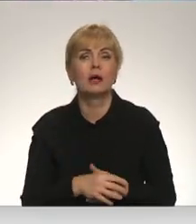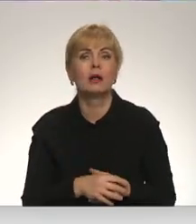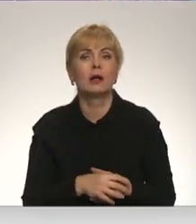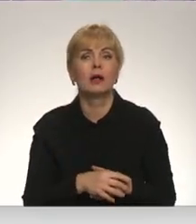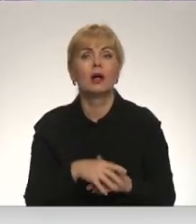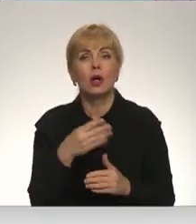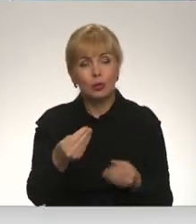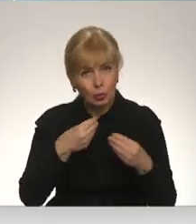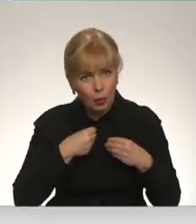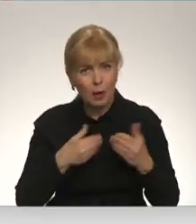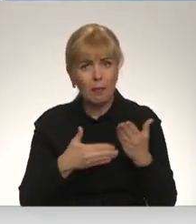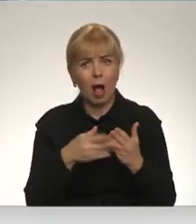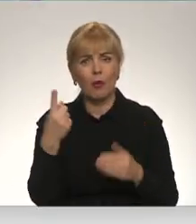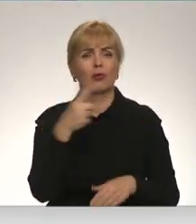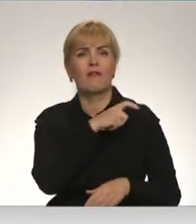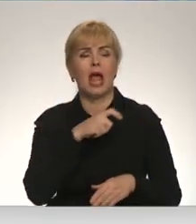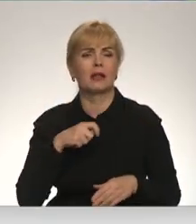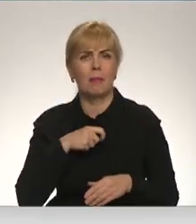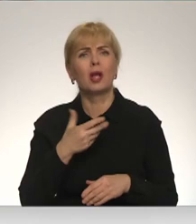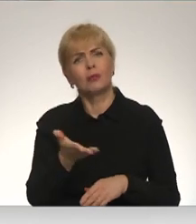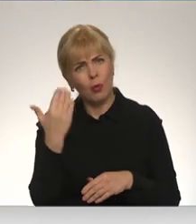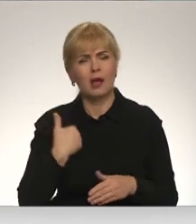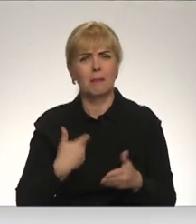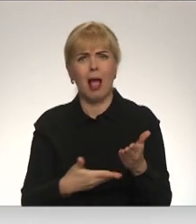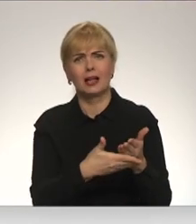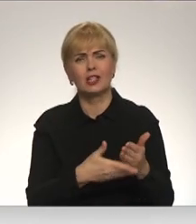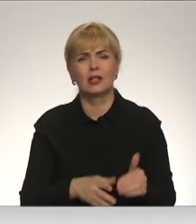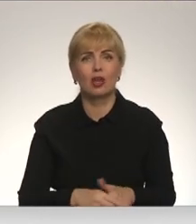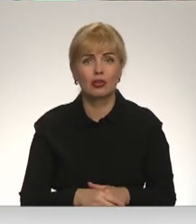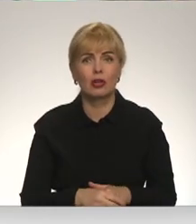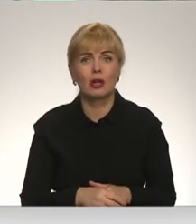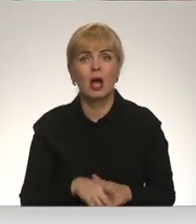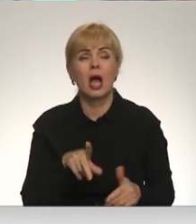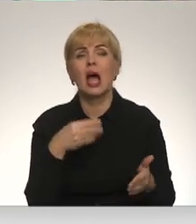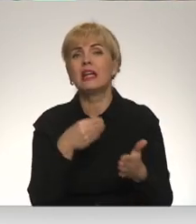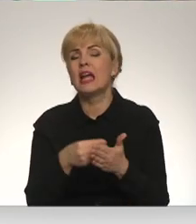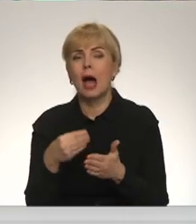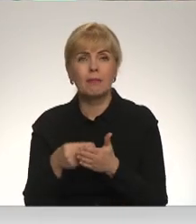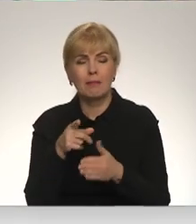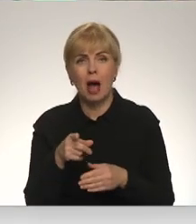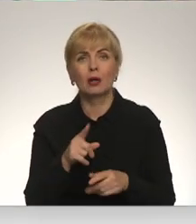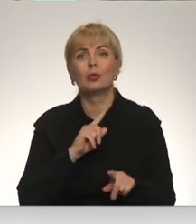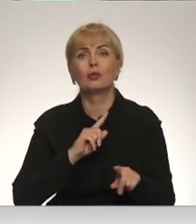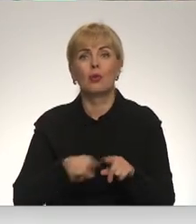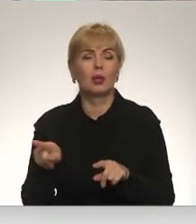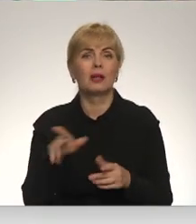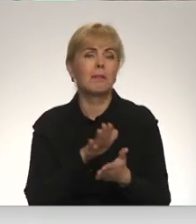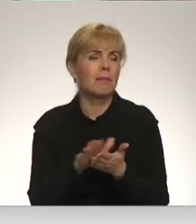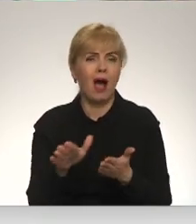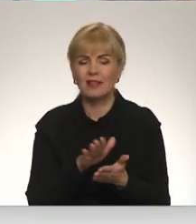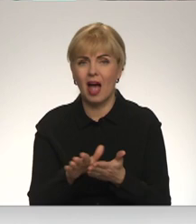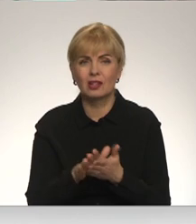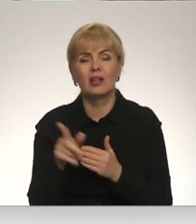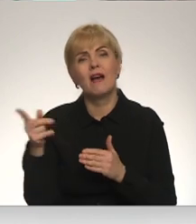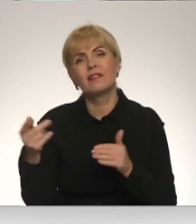man vienai. Nē, vienai tu Ja viņi iepērk, tas vēl nenozīmē, ka viņi metīsies viņi arī patērēt. Tas jau